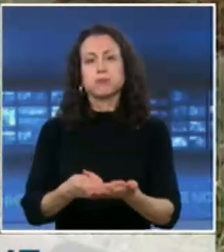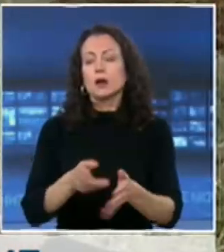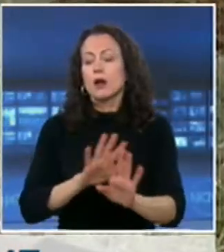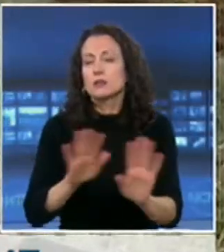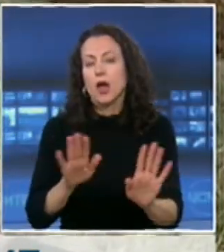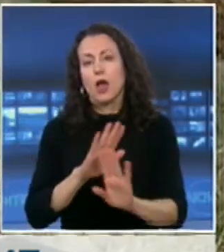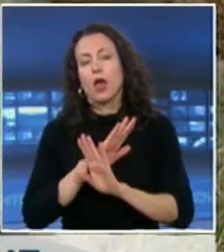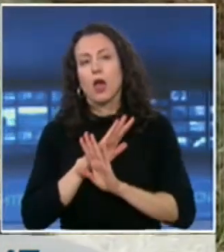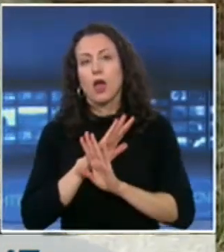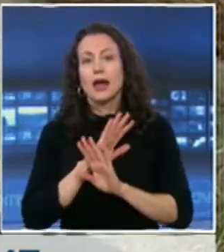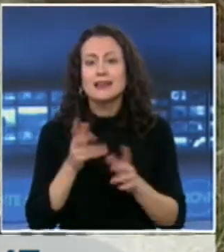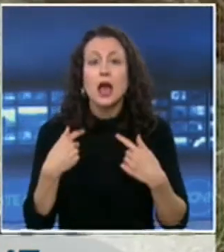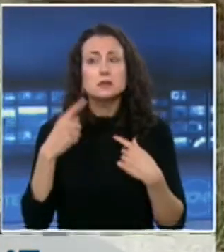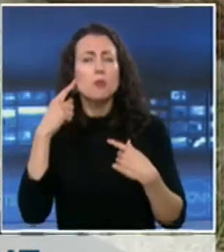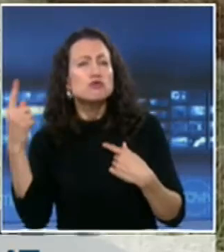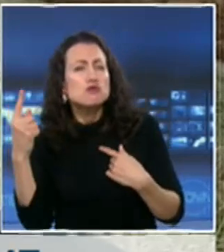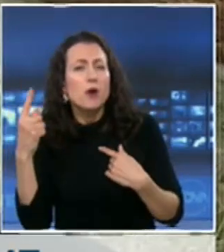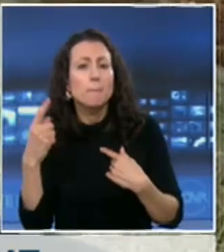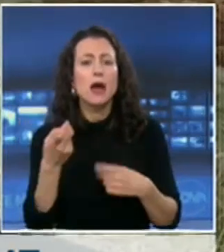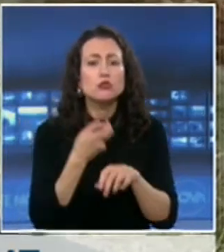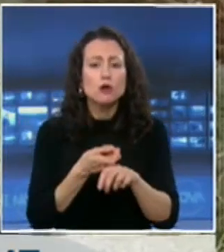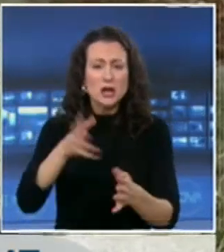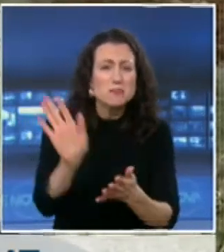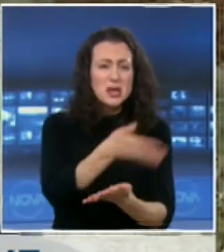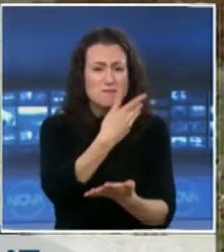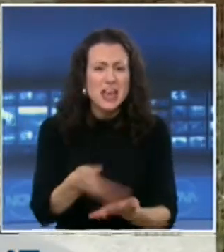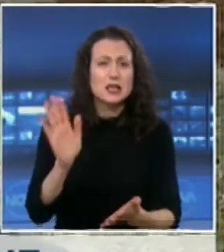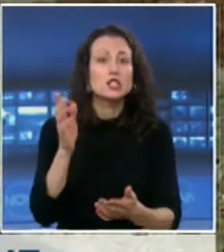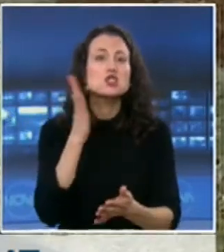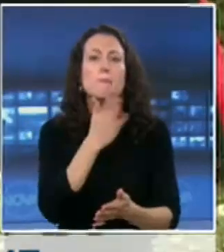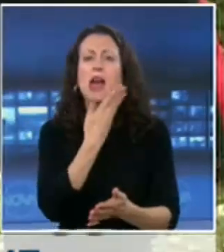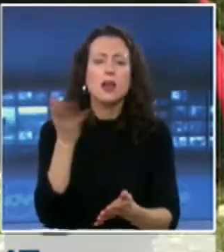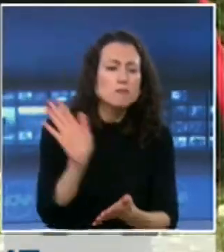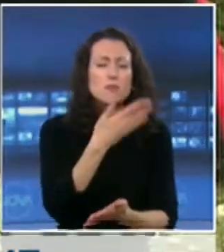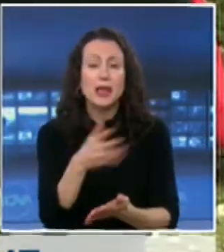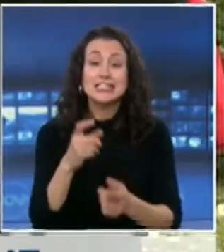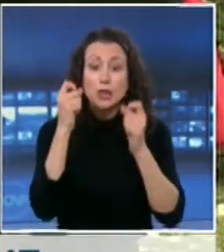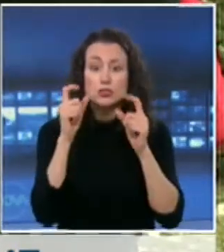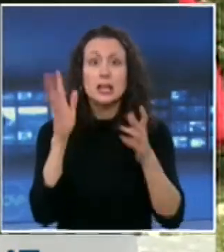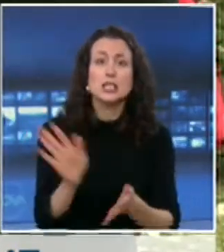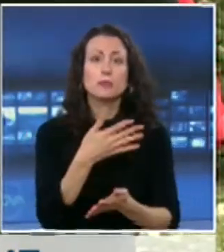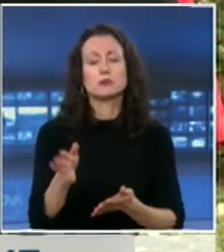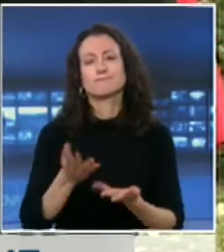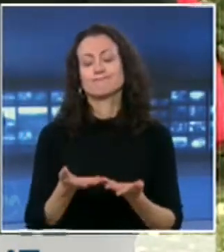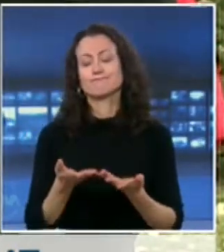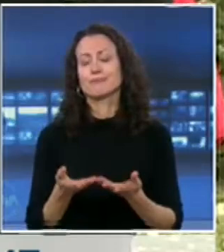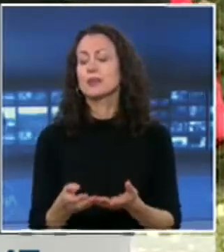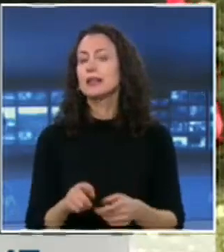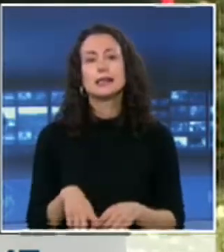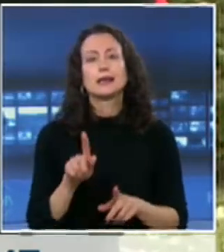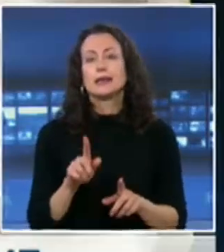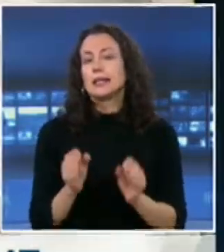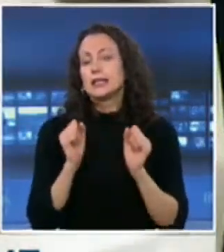само слушам, пляскат му шамари и казва, господине, господине, събуди се, господине. Докато чака да бъде преместен в COVID